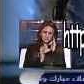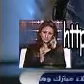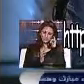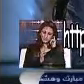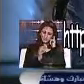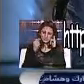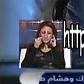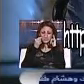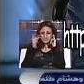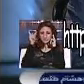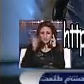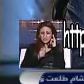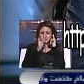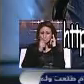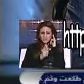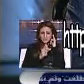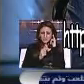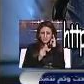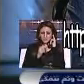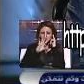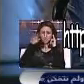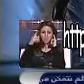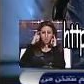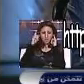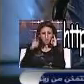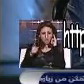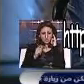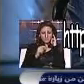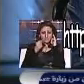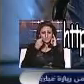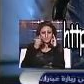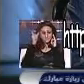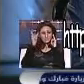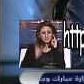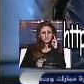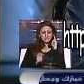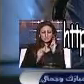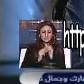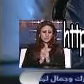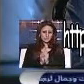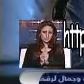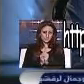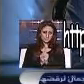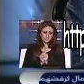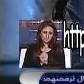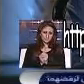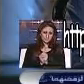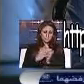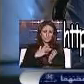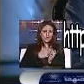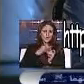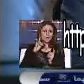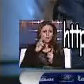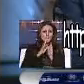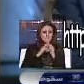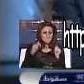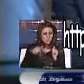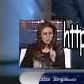الناس اللي الناس كلها عارفين قد إيه إن هو إنسان ليه يعني حب